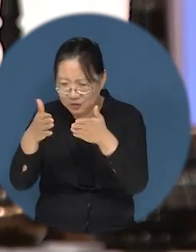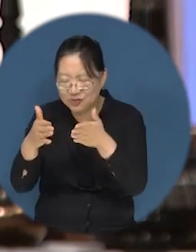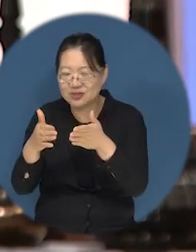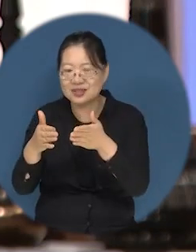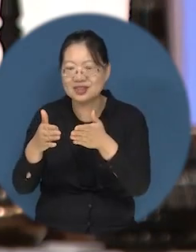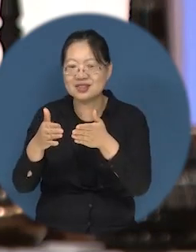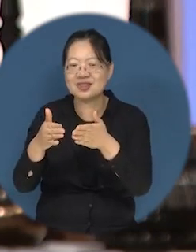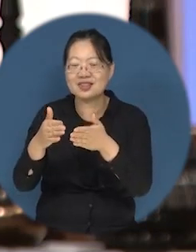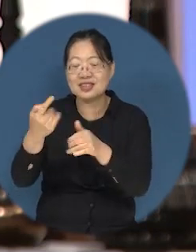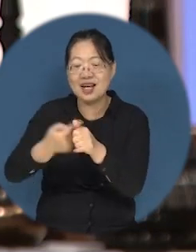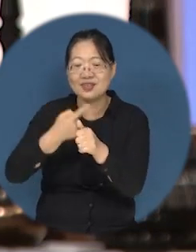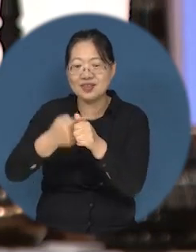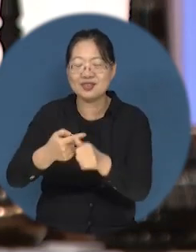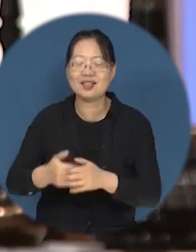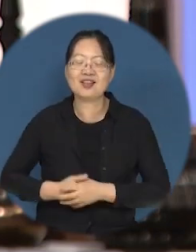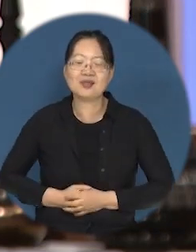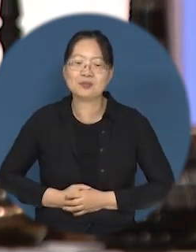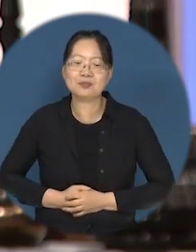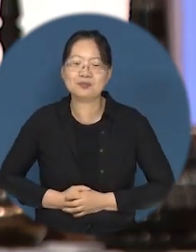예, 그러다 보니까. 예.